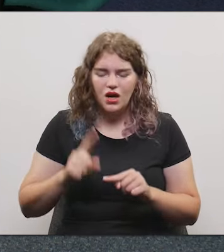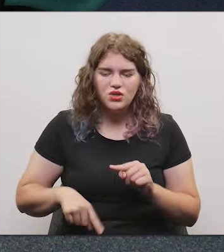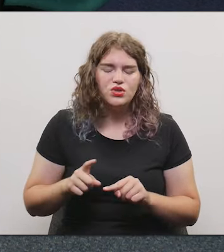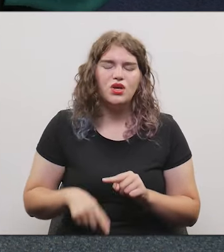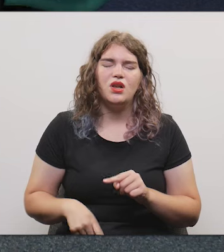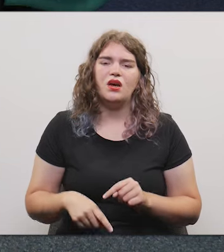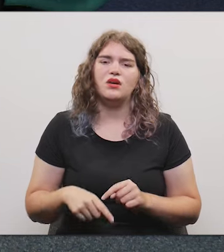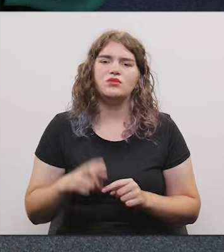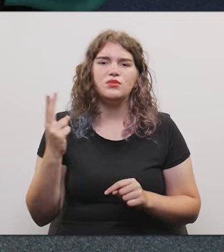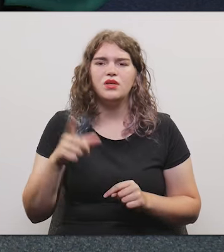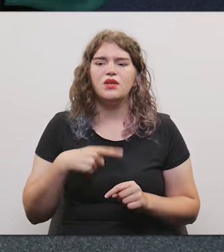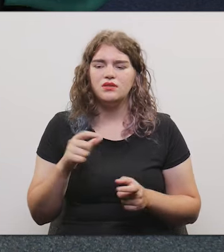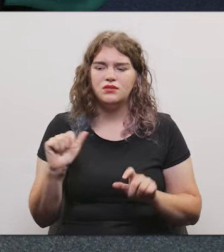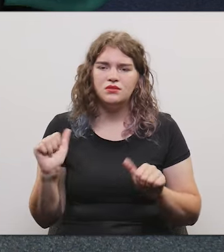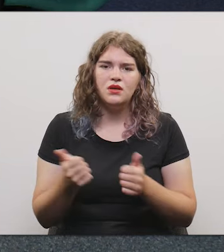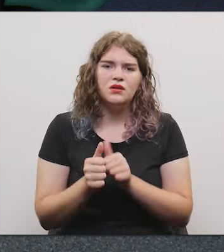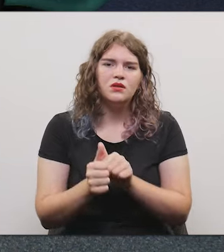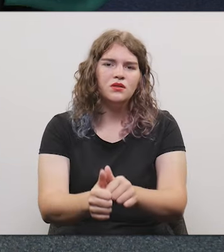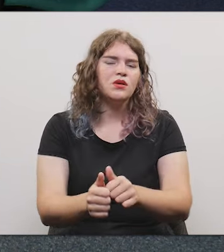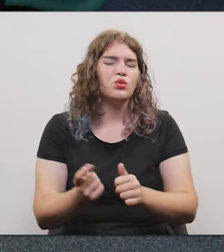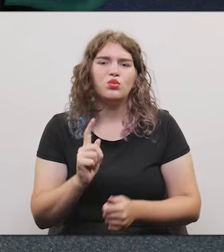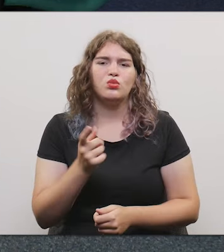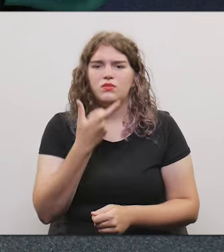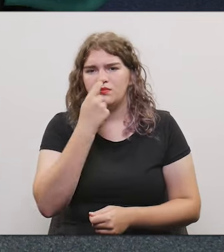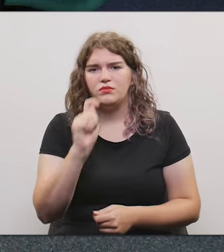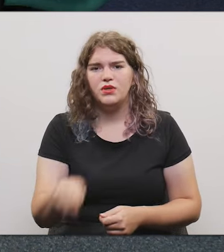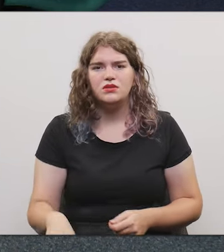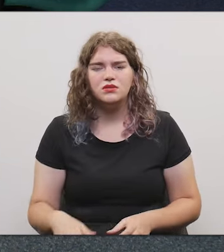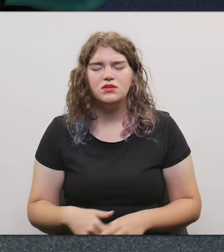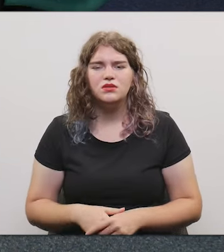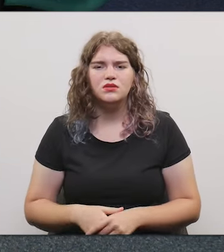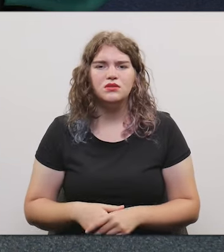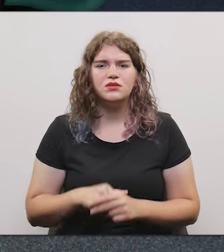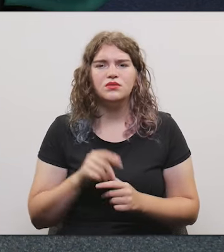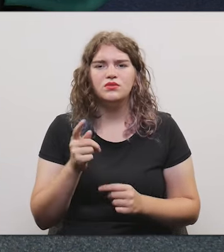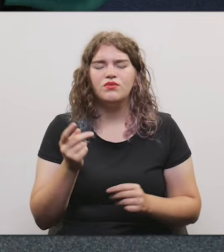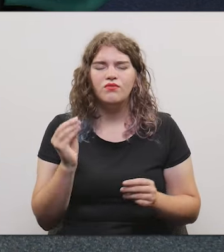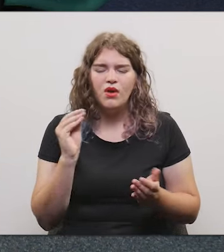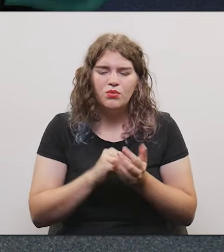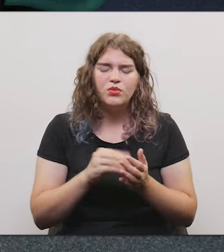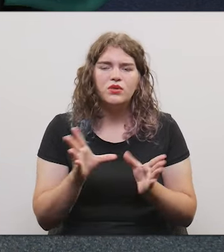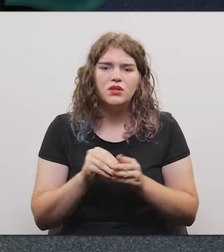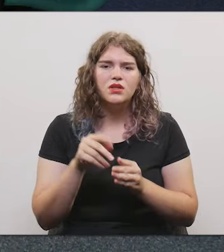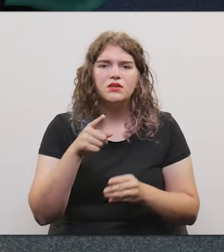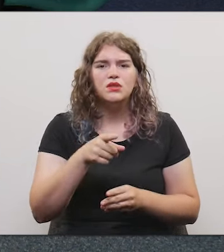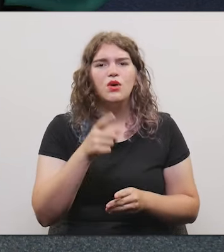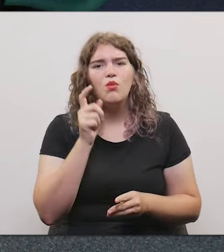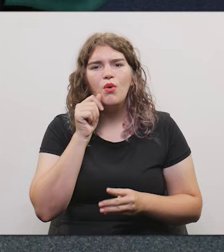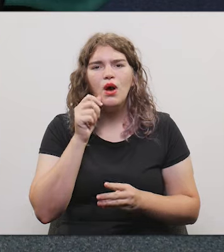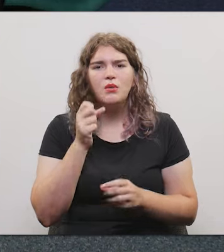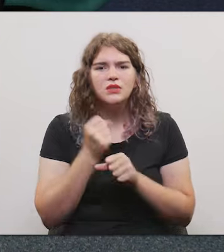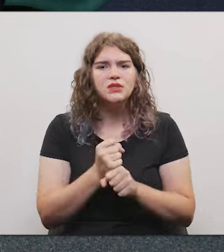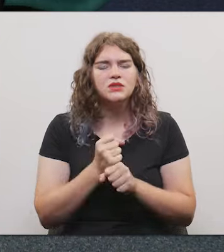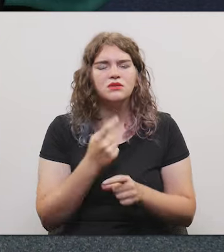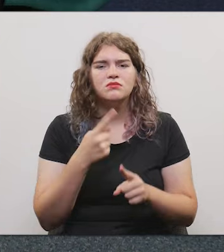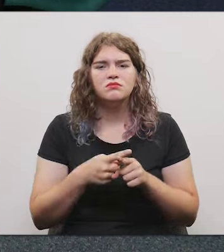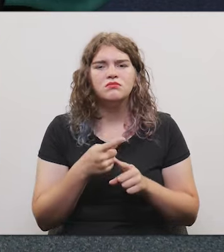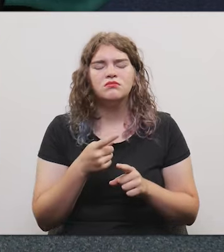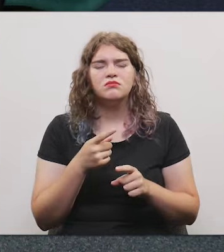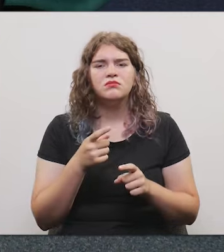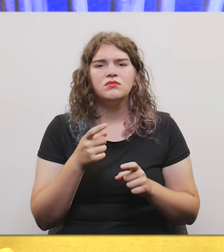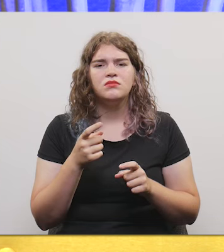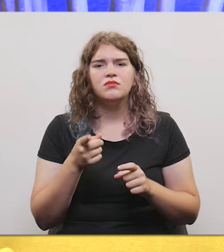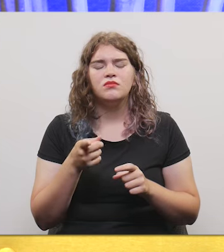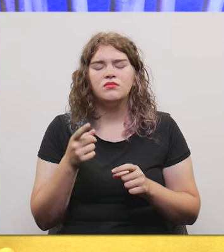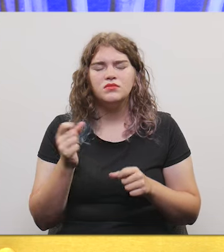e același, Dumnezeu e lângă ei și nu îi va lăsa, ci va pune alături oameni care să-i susțină,